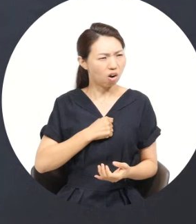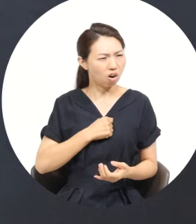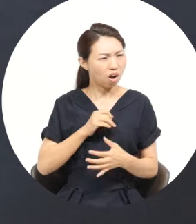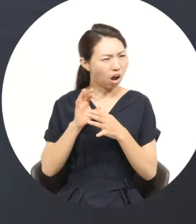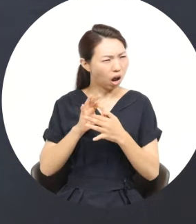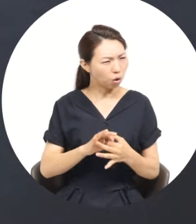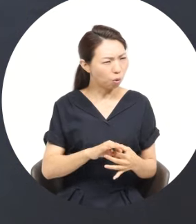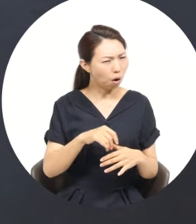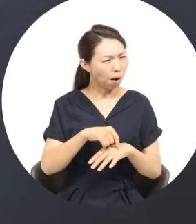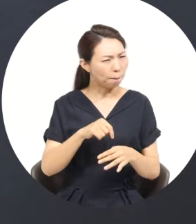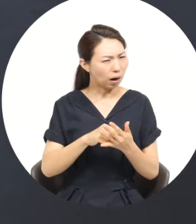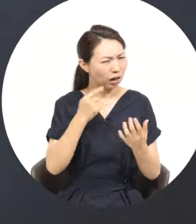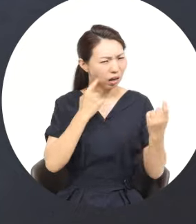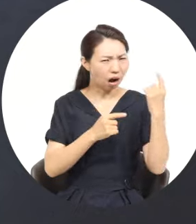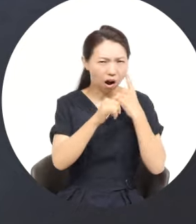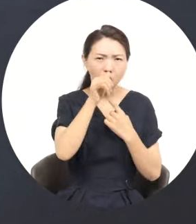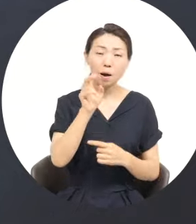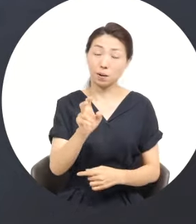네.